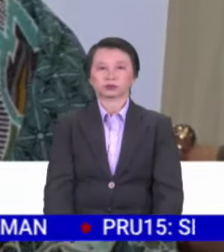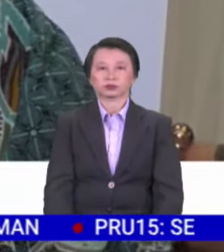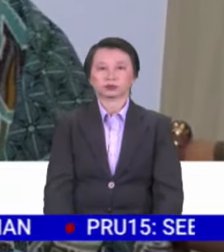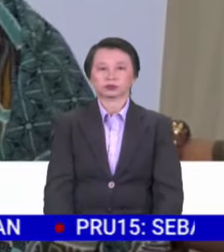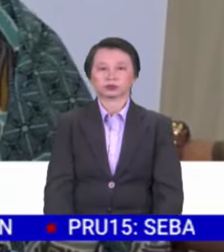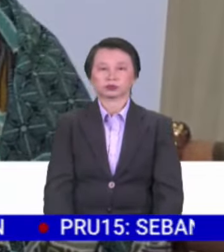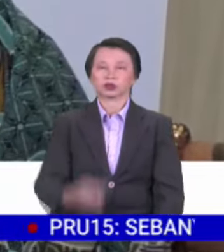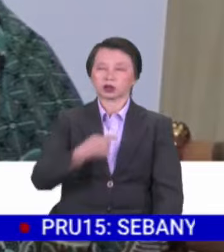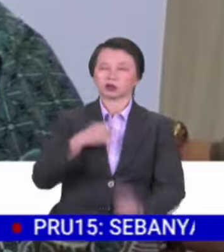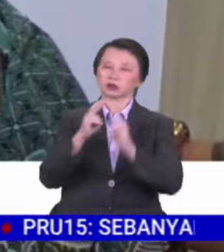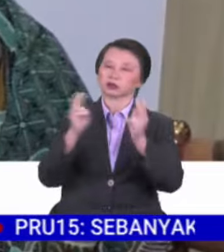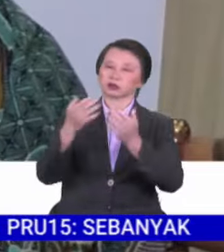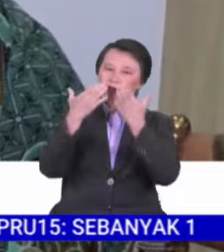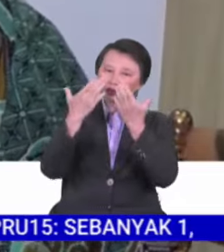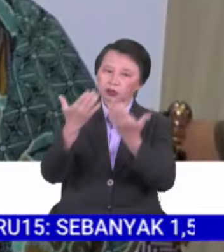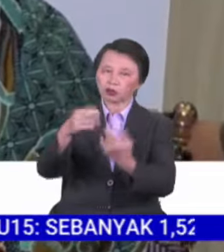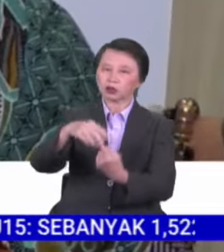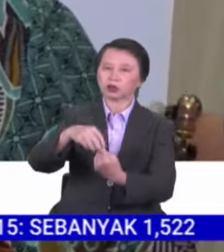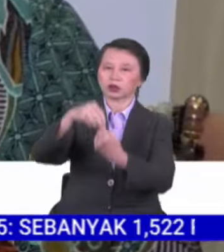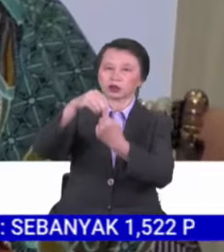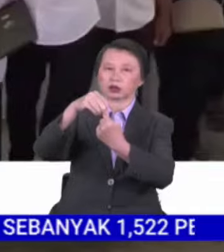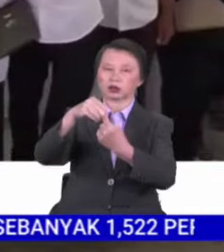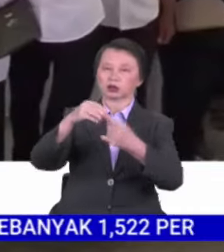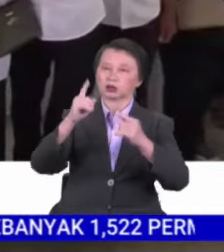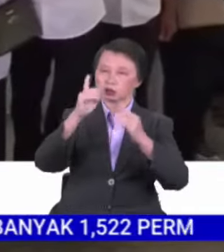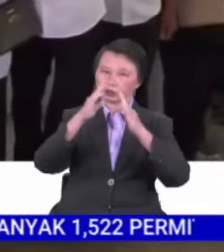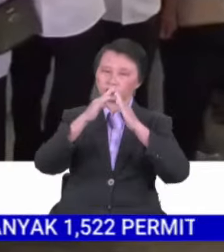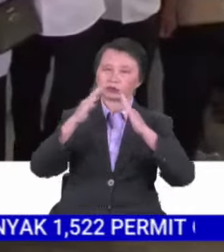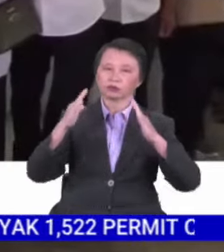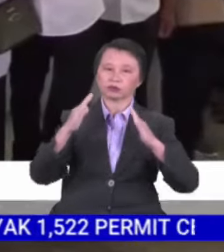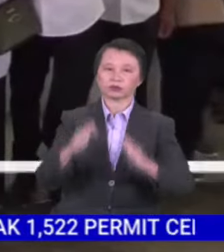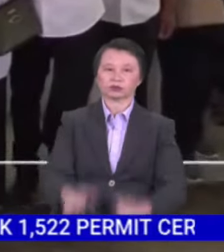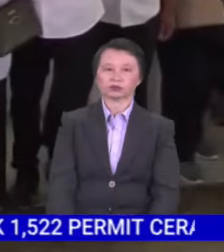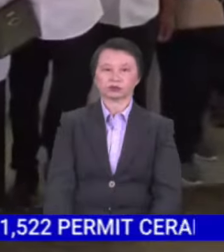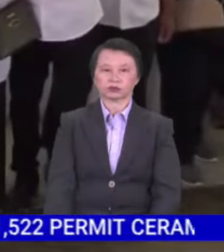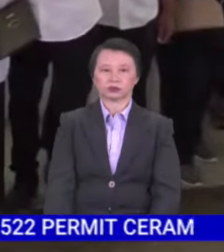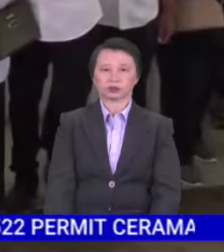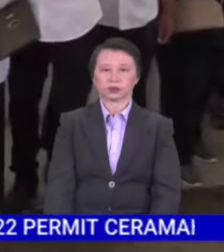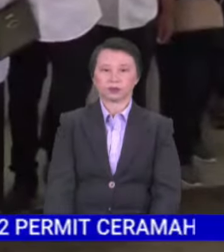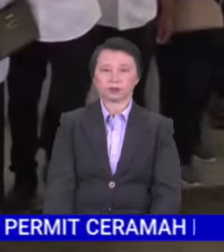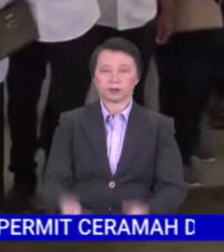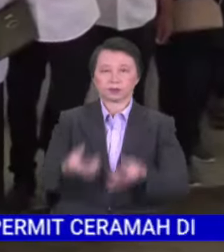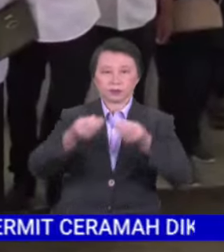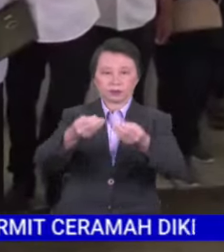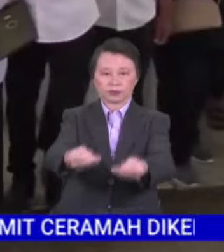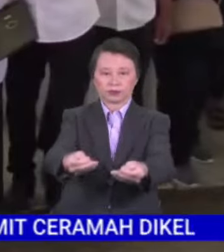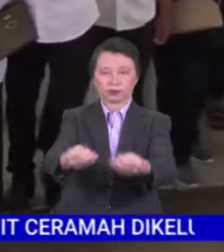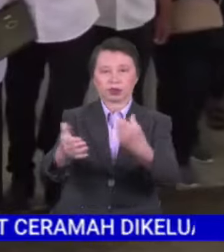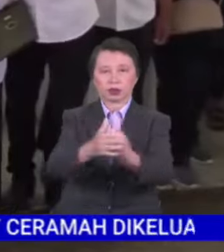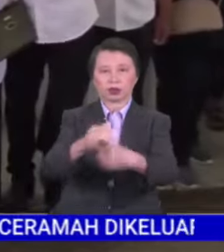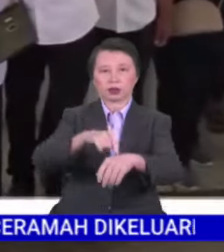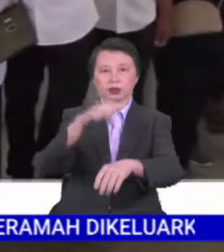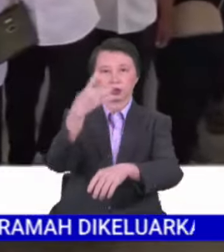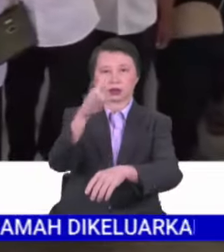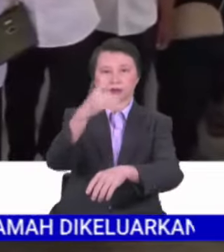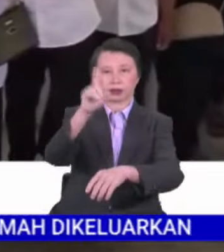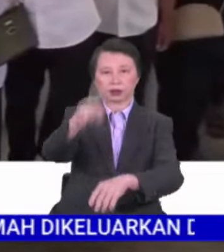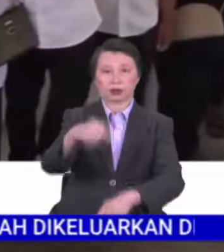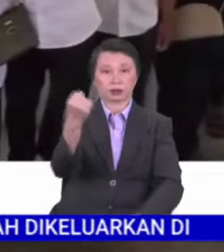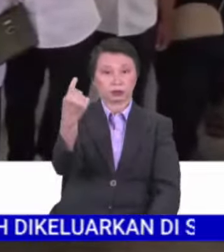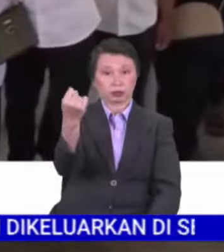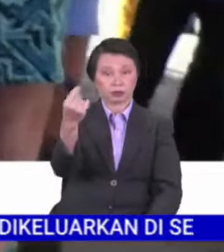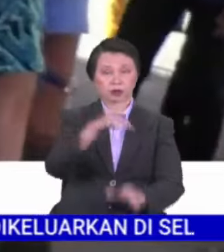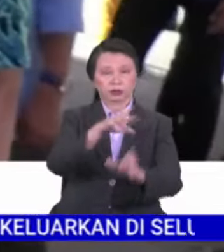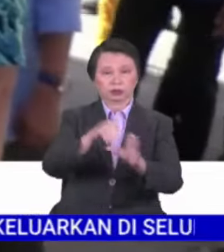Makcik pun ada anak istimewa satu rumah. Penyerahan berlangsung sehingga 18 November nanti.